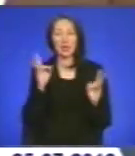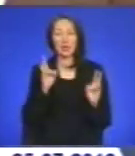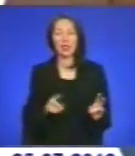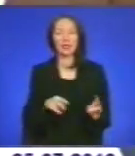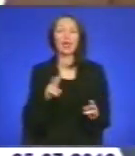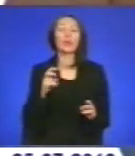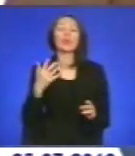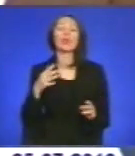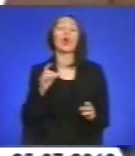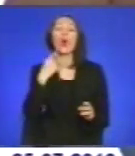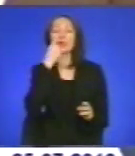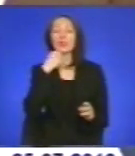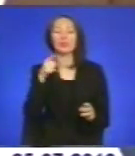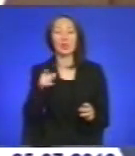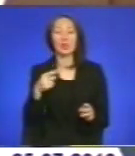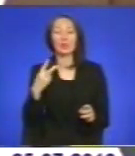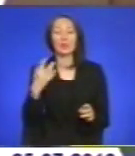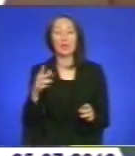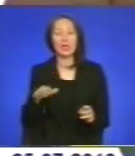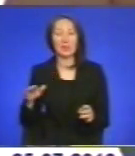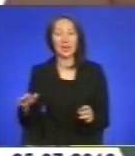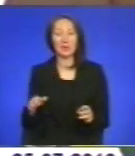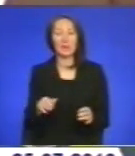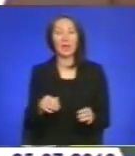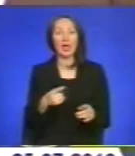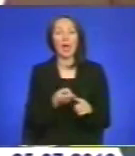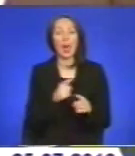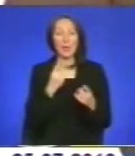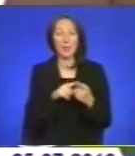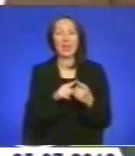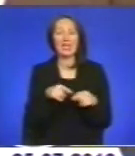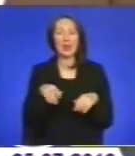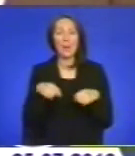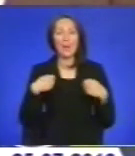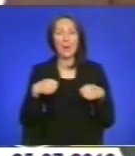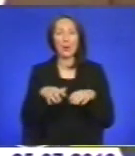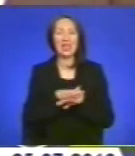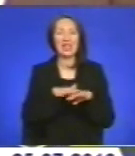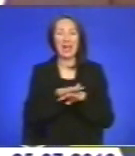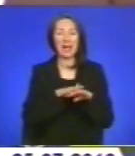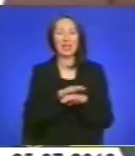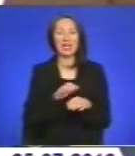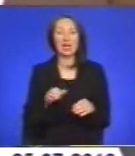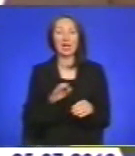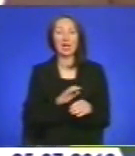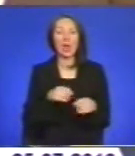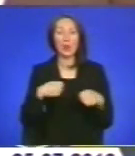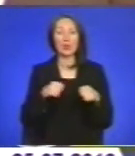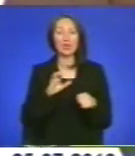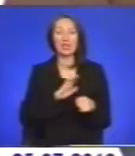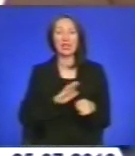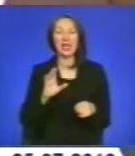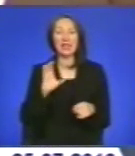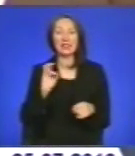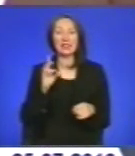в останню чергу ситуація викликана стихійною торговлею продуктами та продажем несертифікованої продукції. На фоні